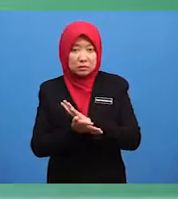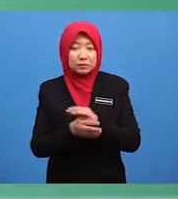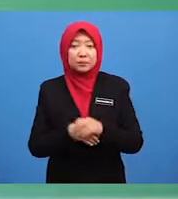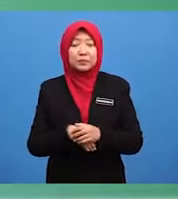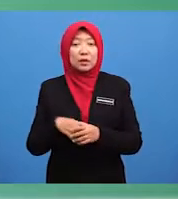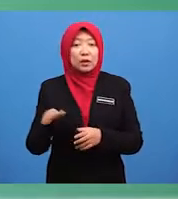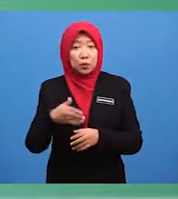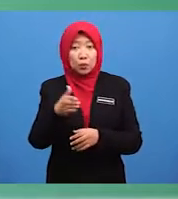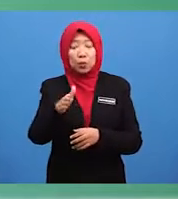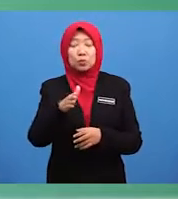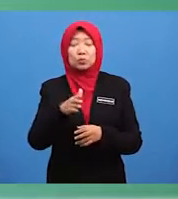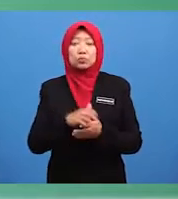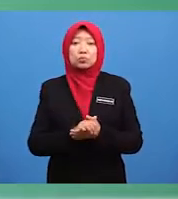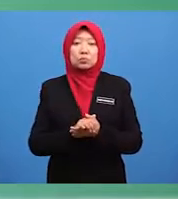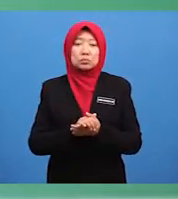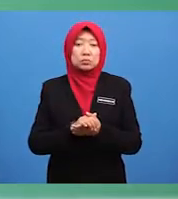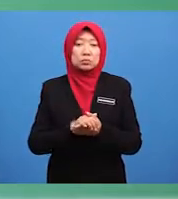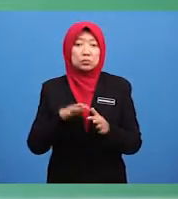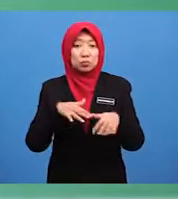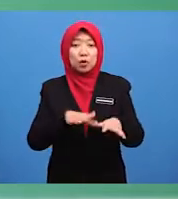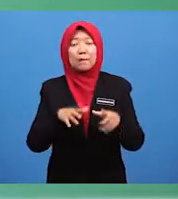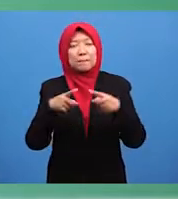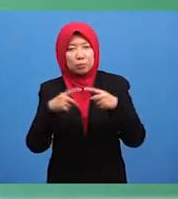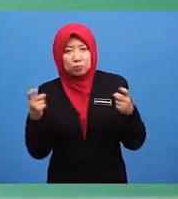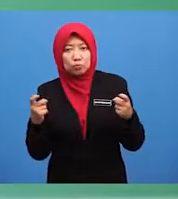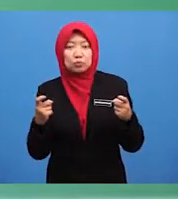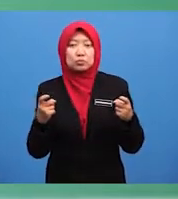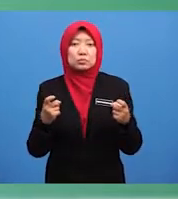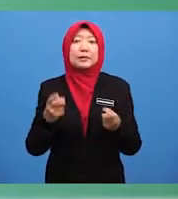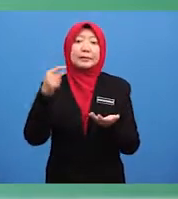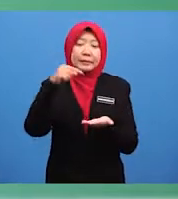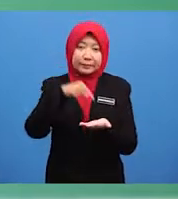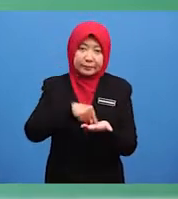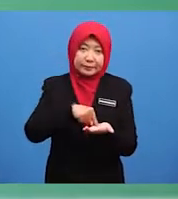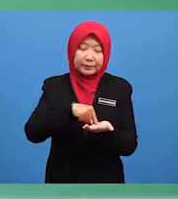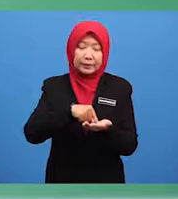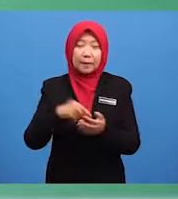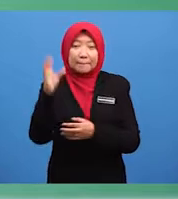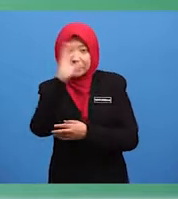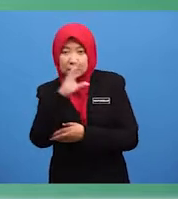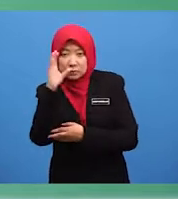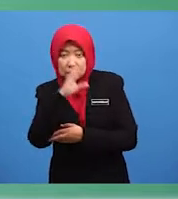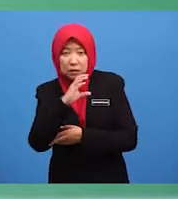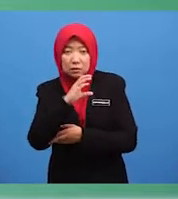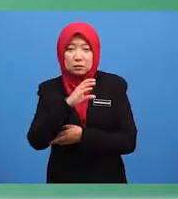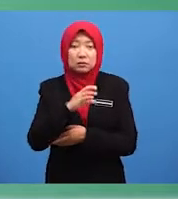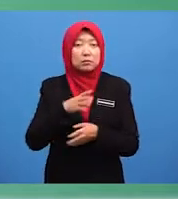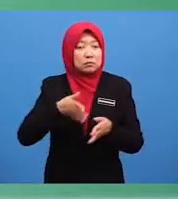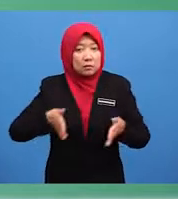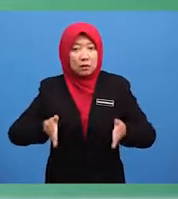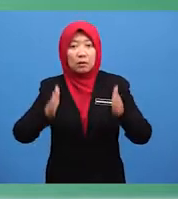sungai akan terputus. Sungai yang terputus ini mencari laluan yang